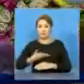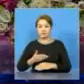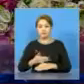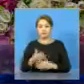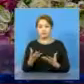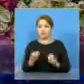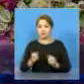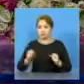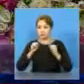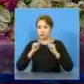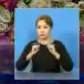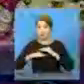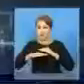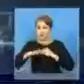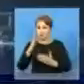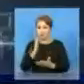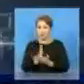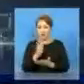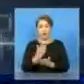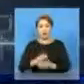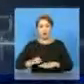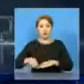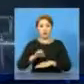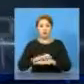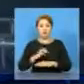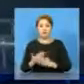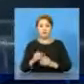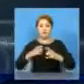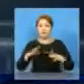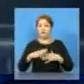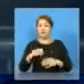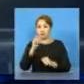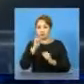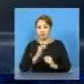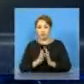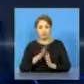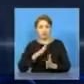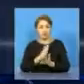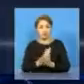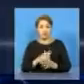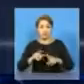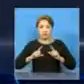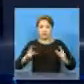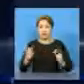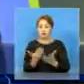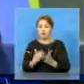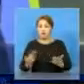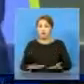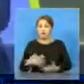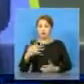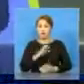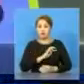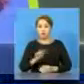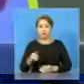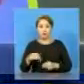тағы да бір спорт алаңына ие болдық. Облыс әкімі қолына мерекелік марапат алғандардың қатарында пандемия кезінде тұрғындарға 50 миллион теңге